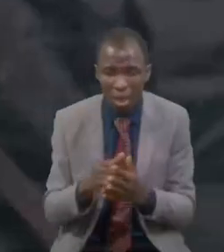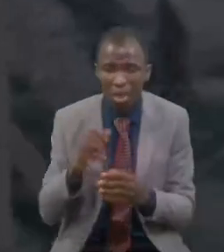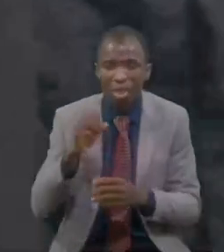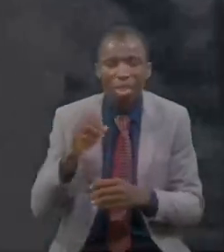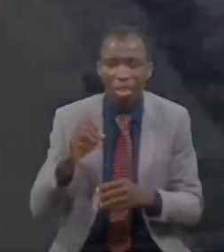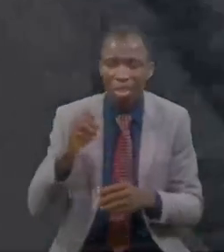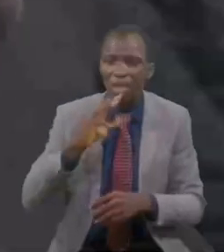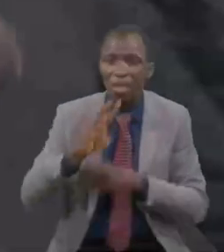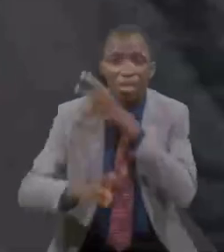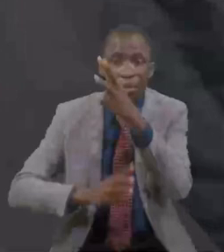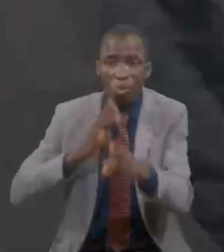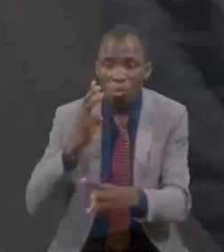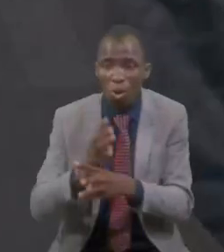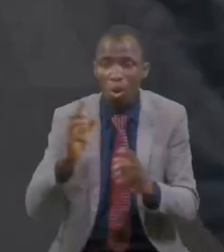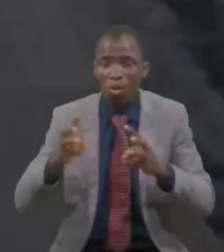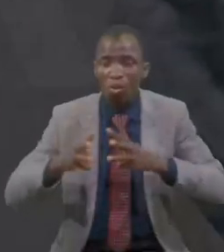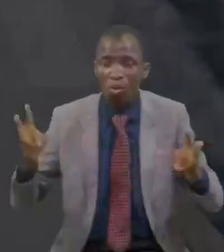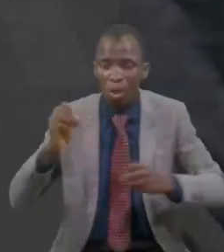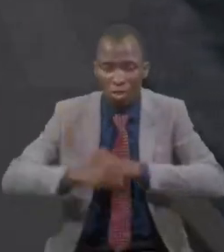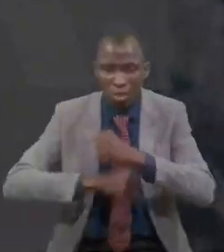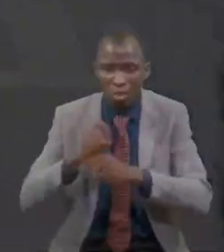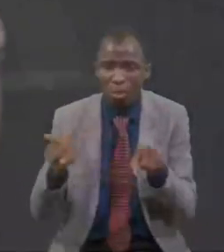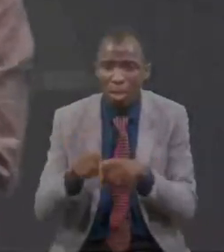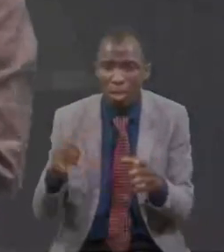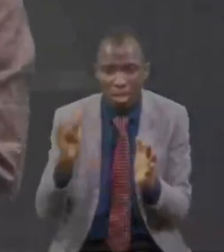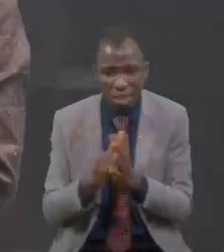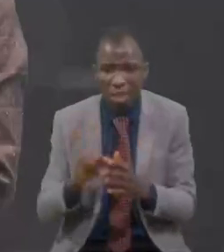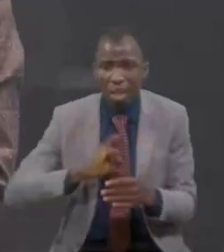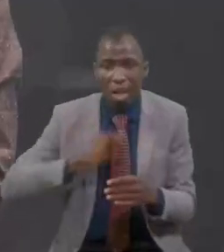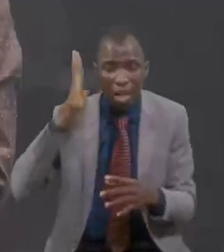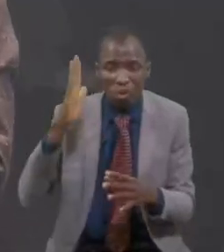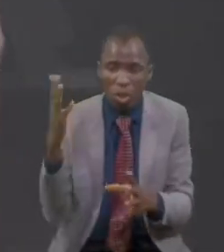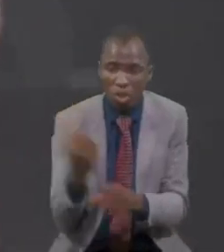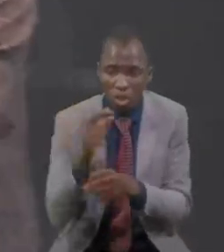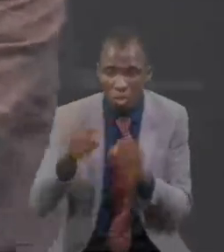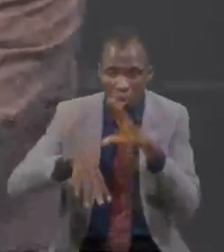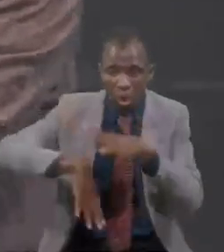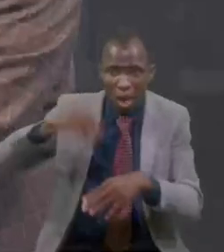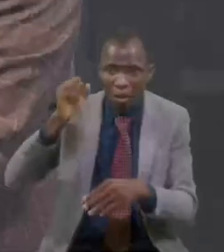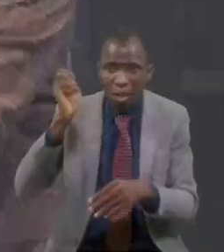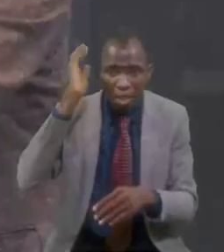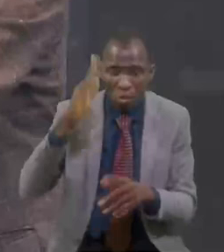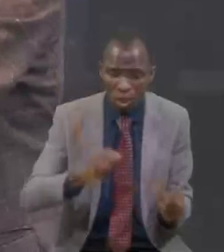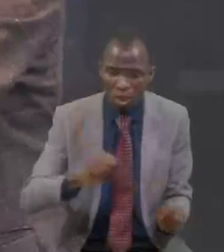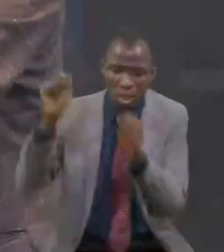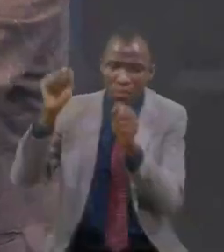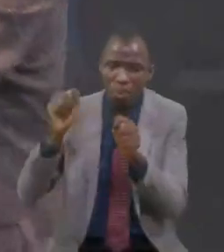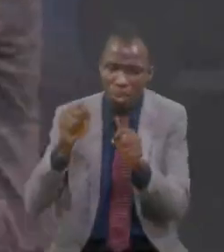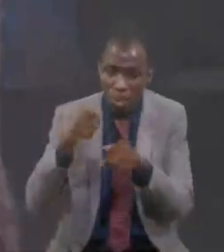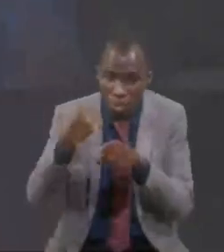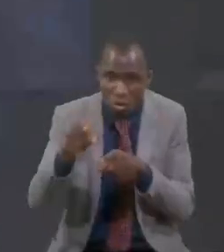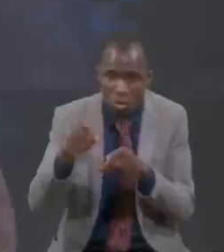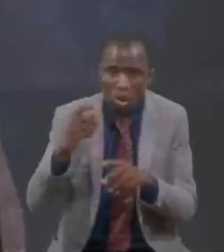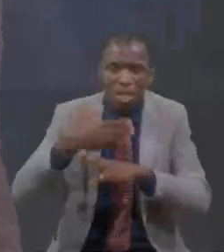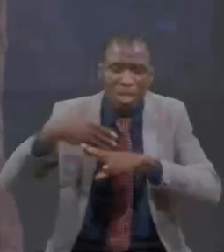le monde il a dit que je vais te faire sortir il va vous transporter il va vous